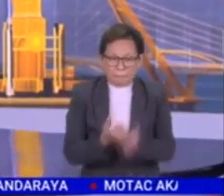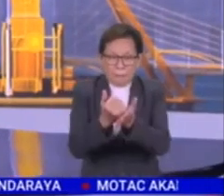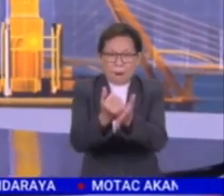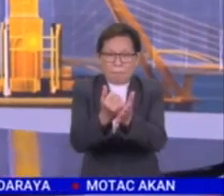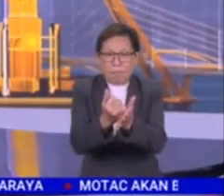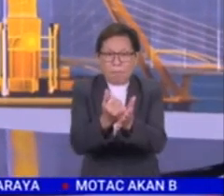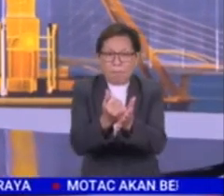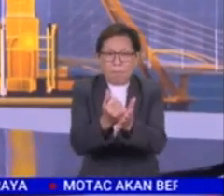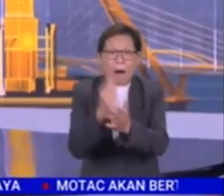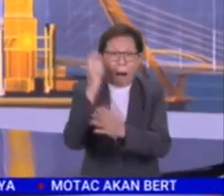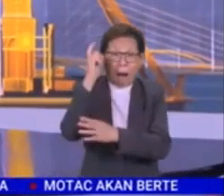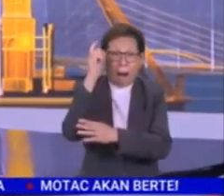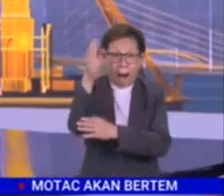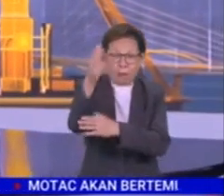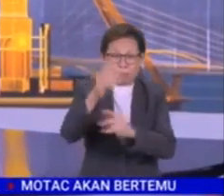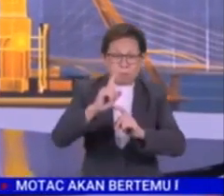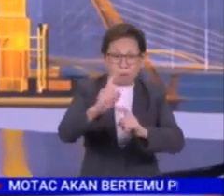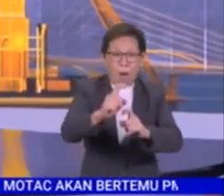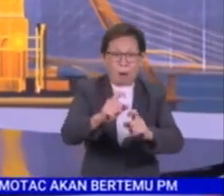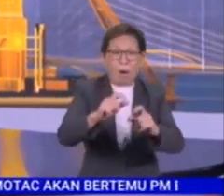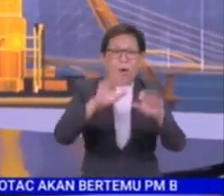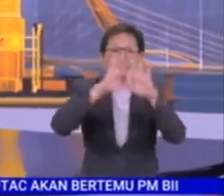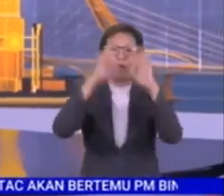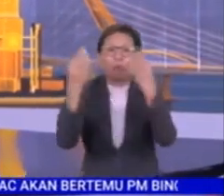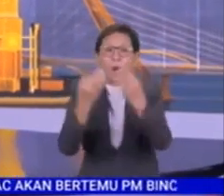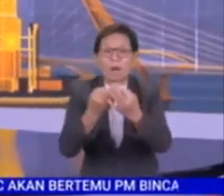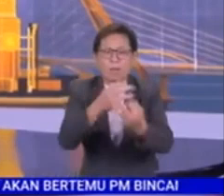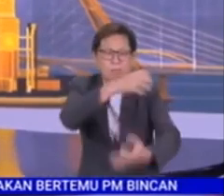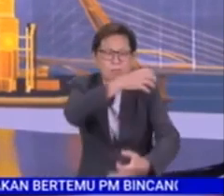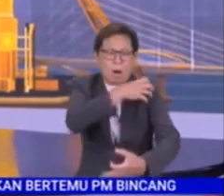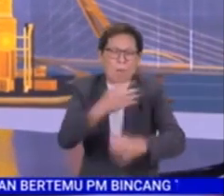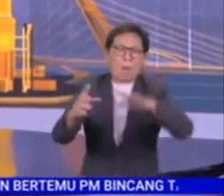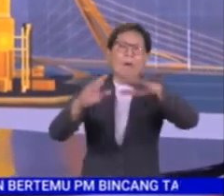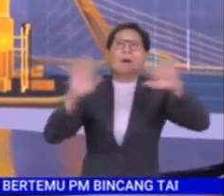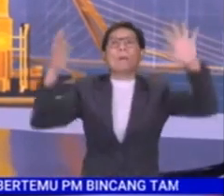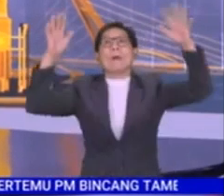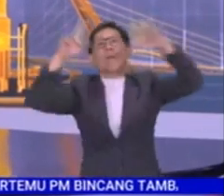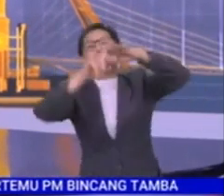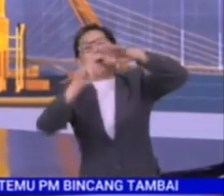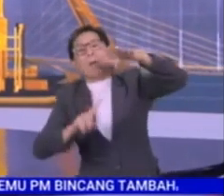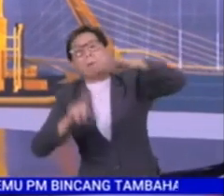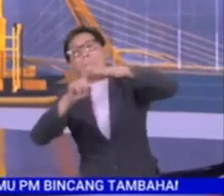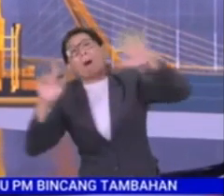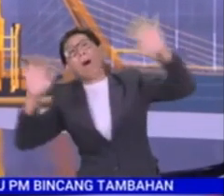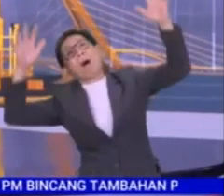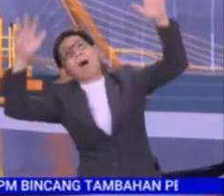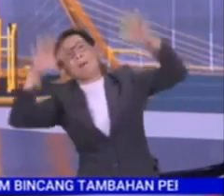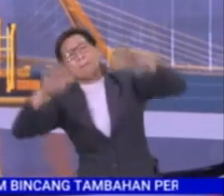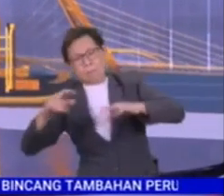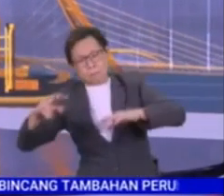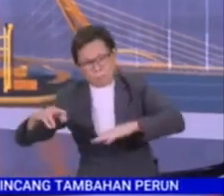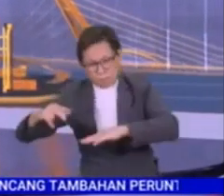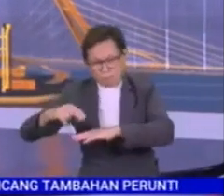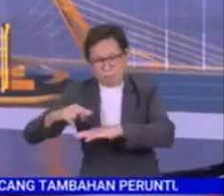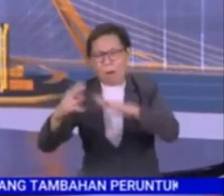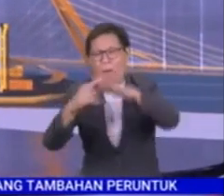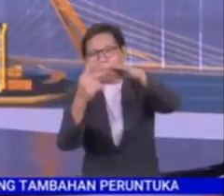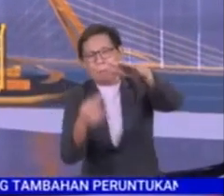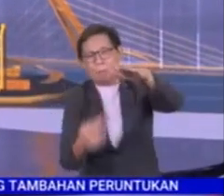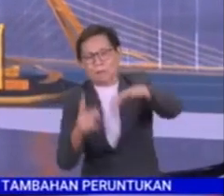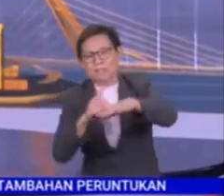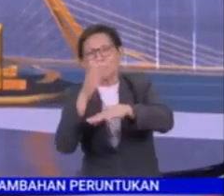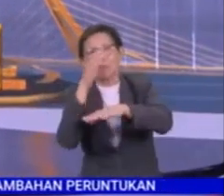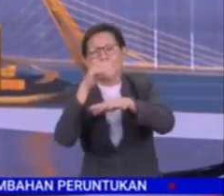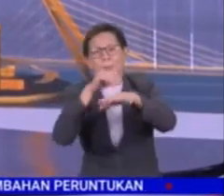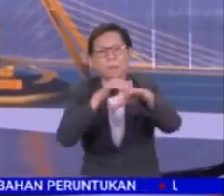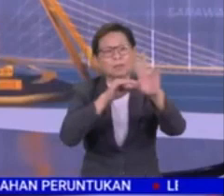Bantuan sewajarnya akan diberi kepada keluarga anggota komando yang lemas ketika menjalani latihan menyelam di Pulau Undan Melaka